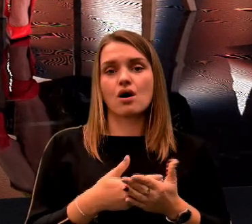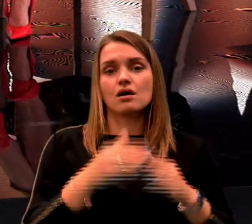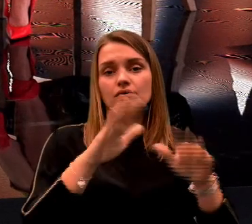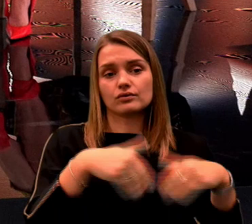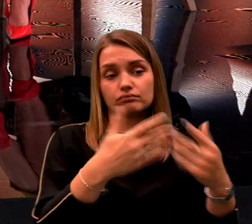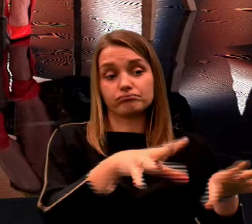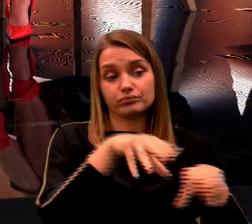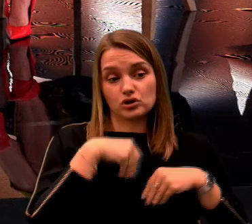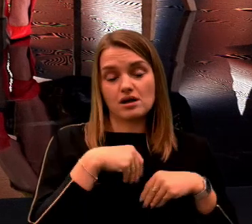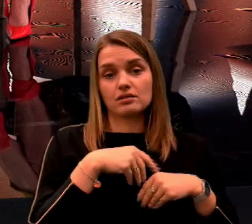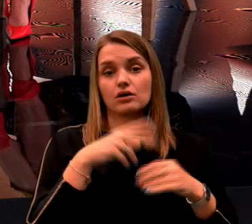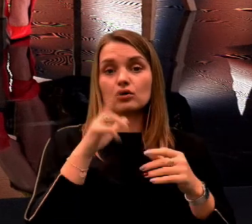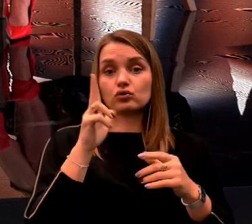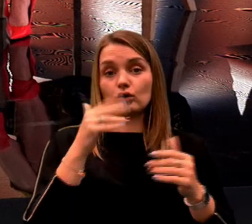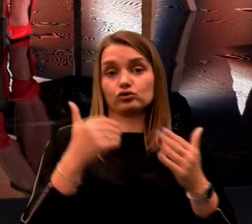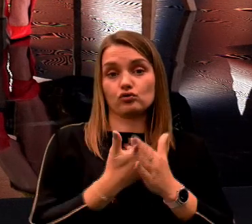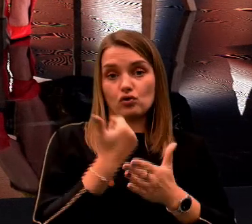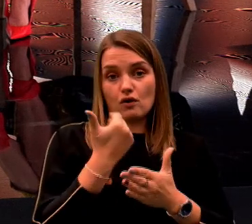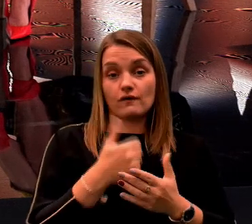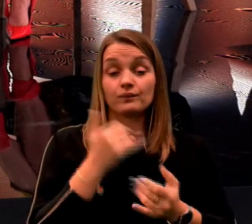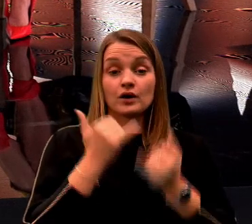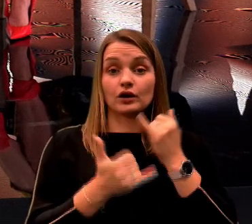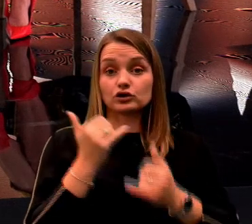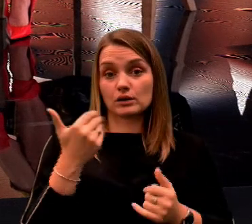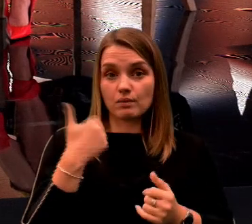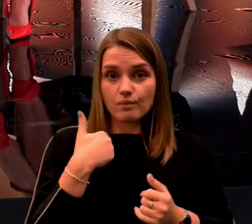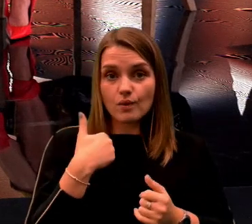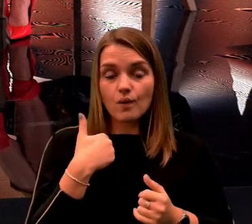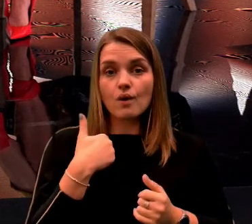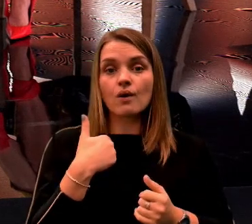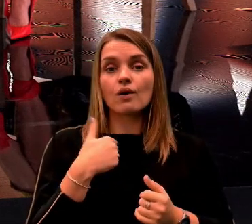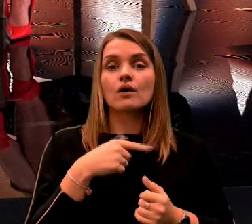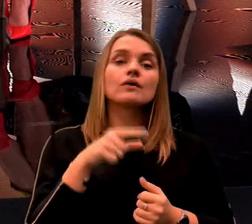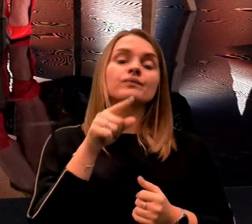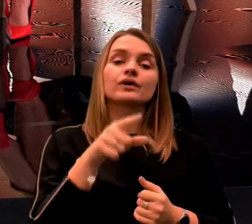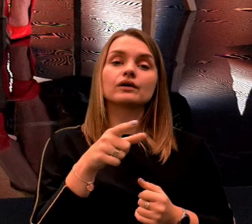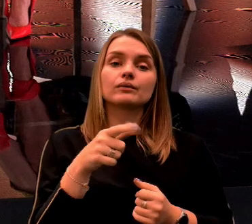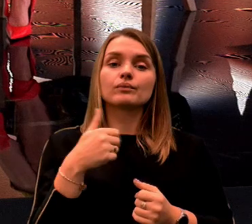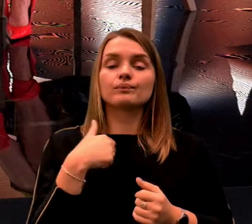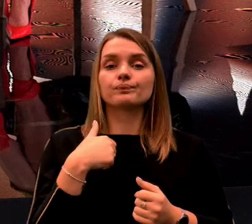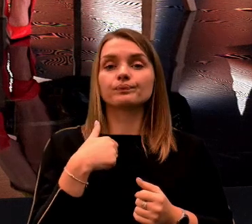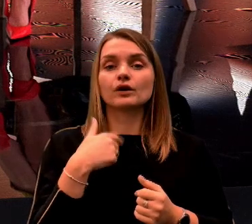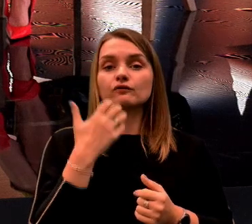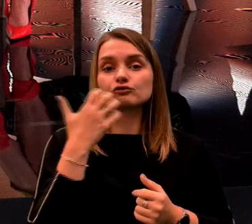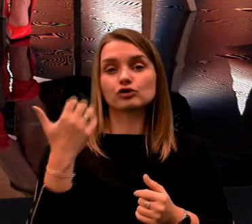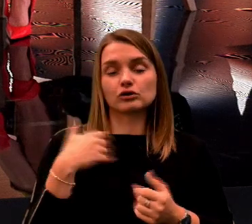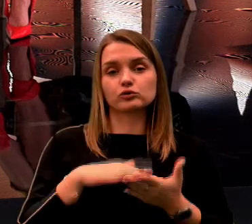został przyjęty ktoś nowy. Bo jakby było to przeprowadzone tak, jak ja